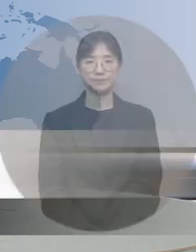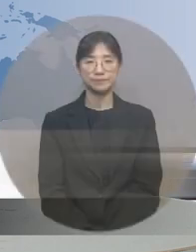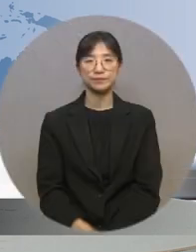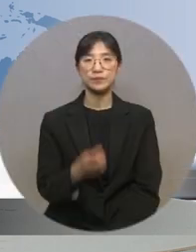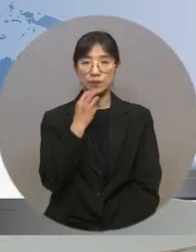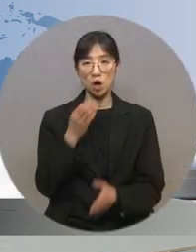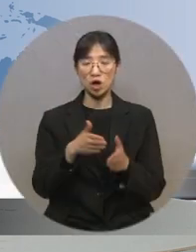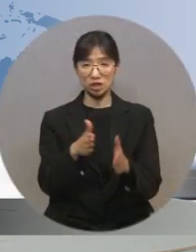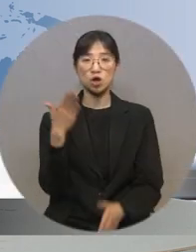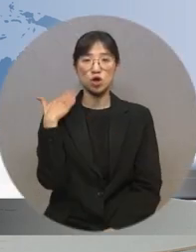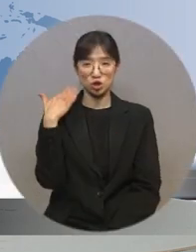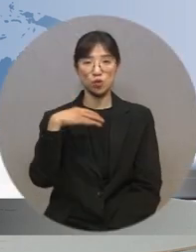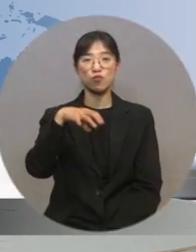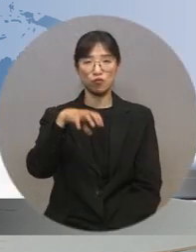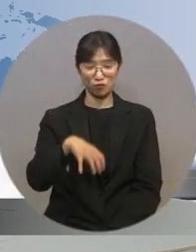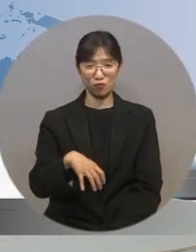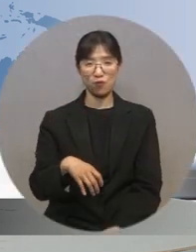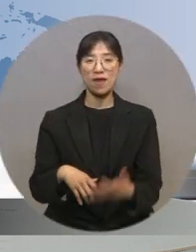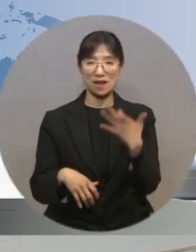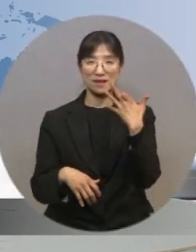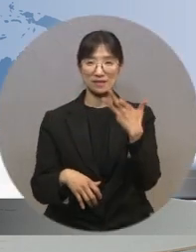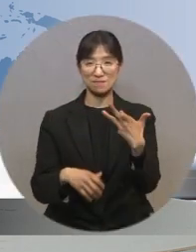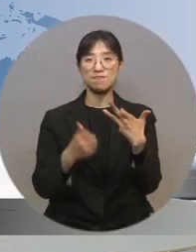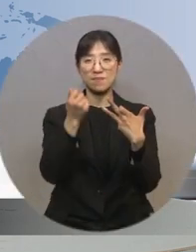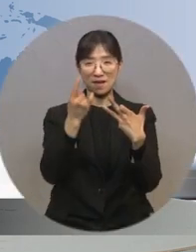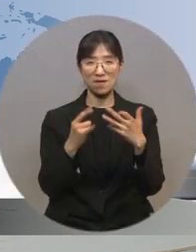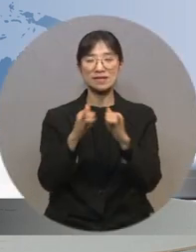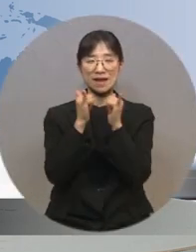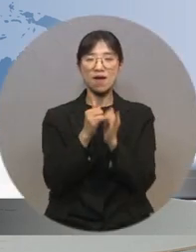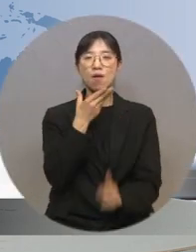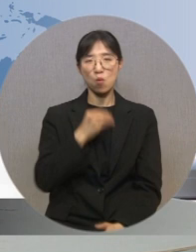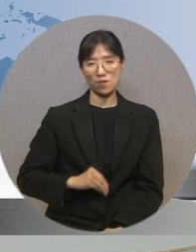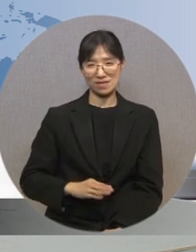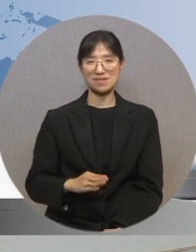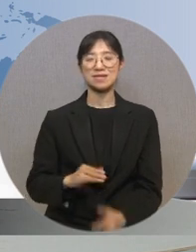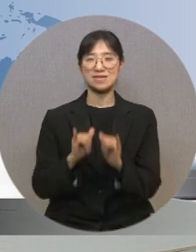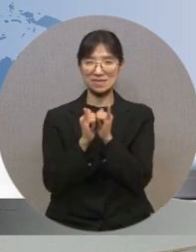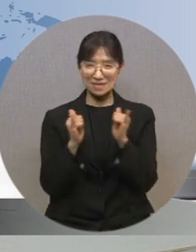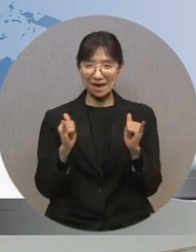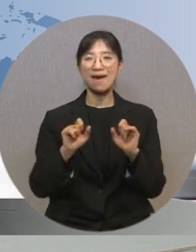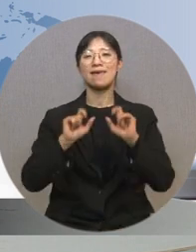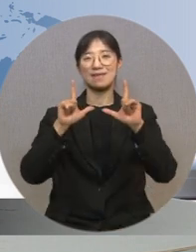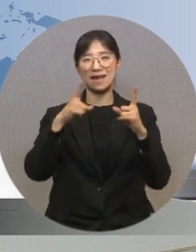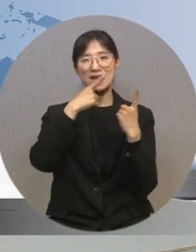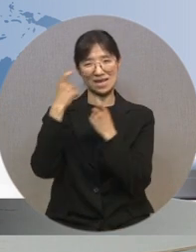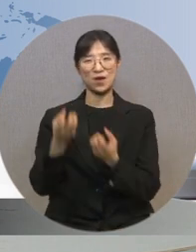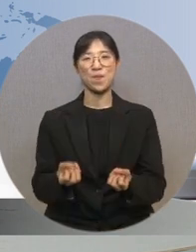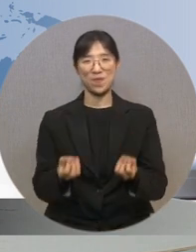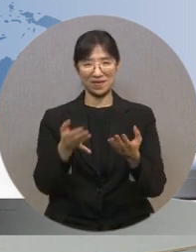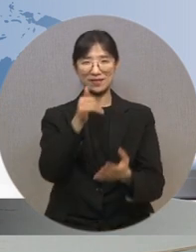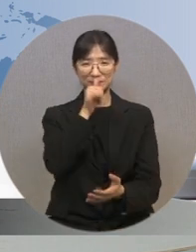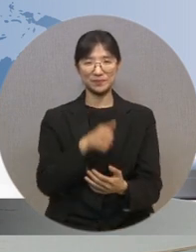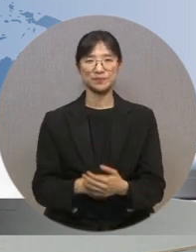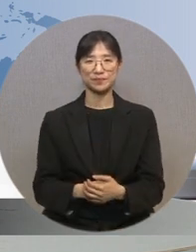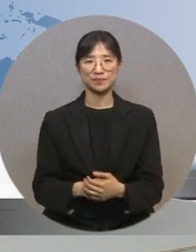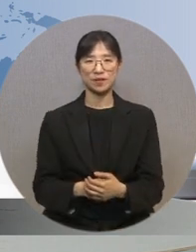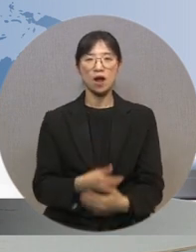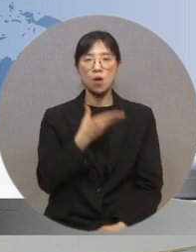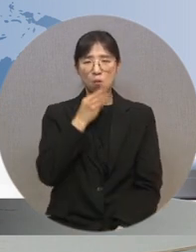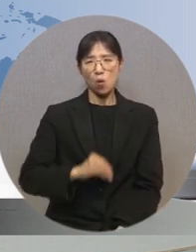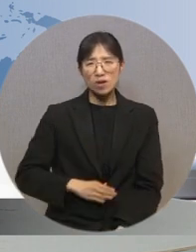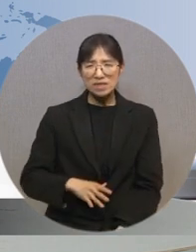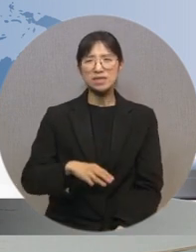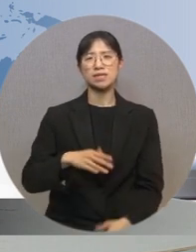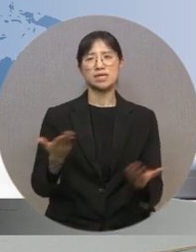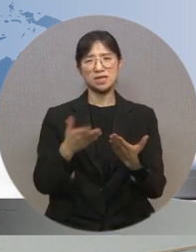경기도 의정부시에서 제18회 사회복지사의 날 기념 행사가 이어졌는데요. 누구보다 가까이